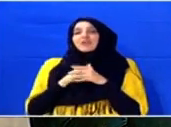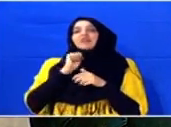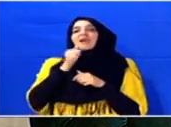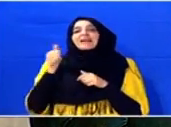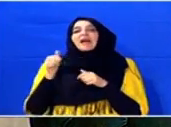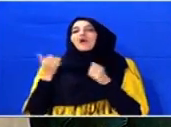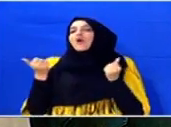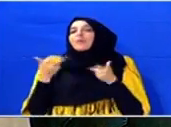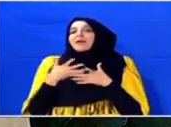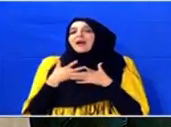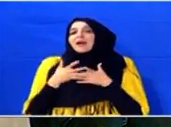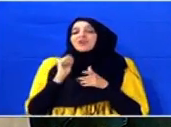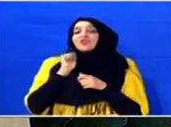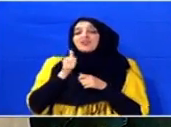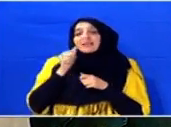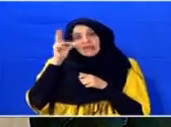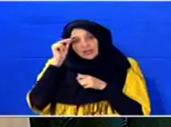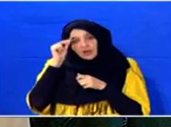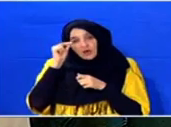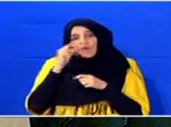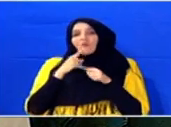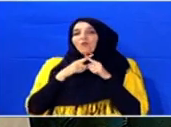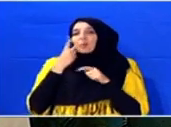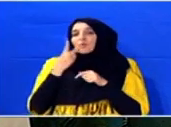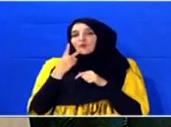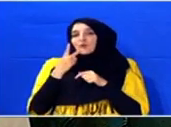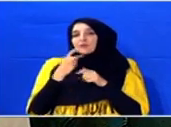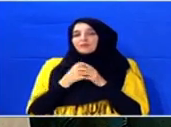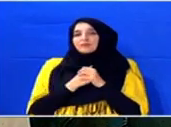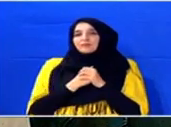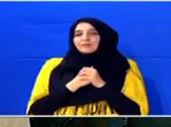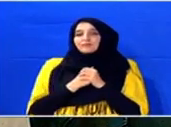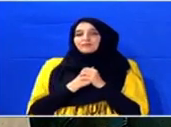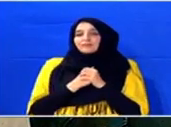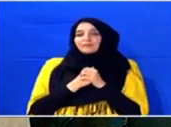الواحد كل ذكر مضروب في اثنين ذلك